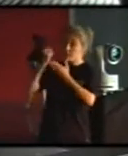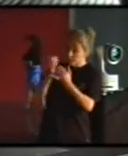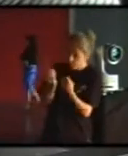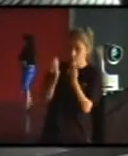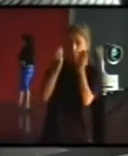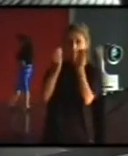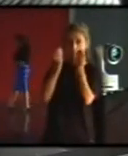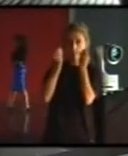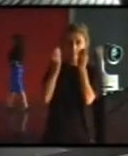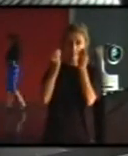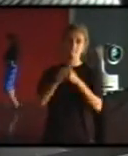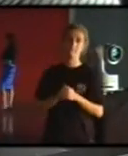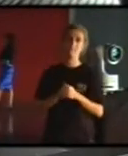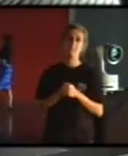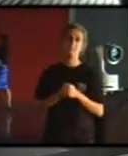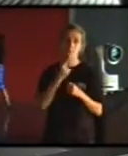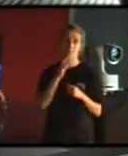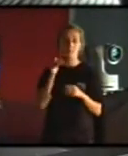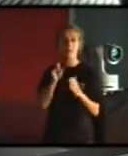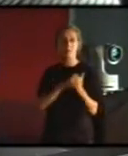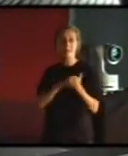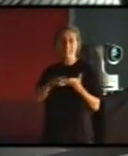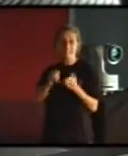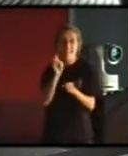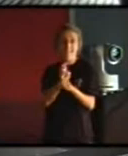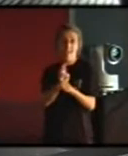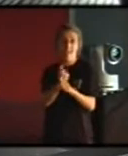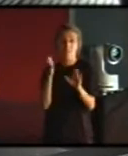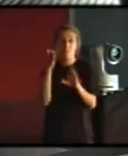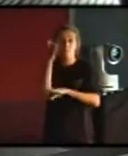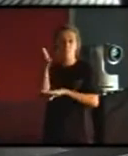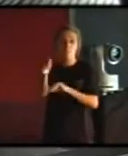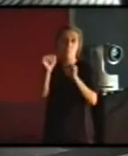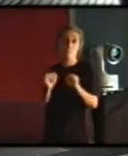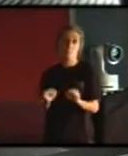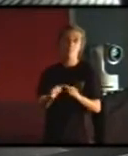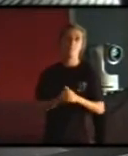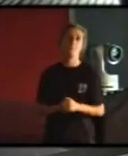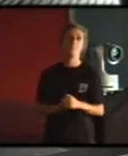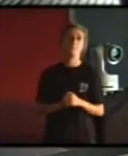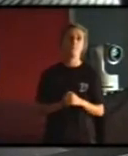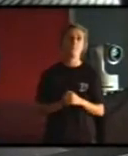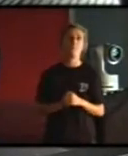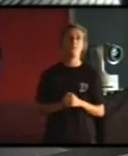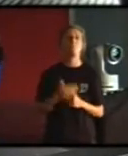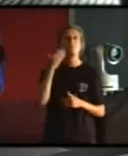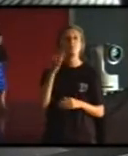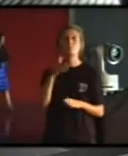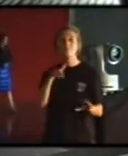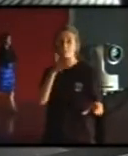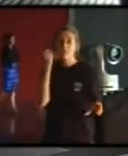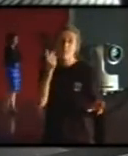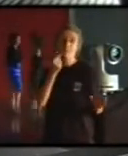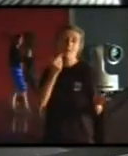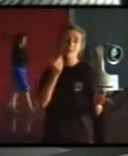l'expérience partiront et se souviendront dans l'avenir. Et c'est comme ça que le moment de passage ici, maintenant pour ceux qui ne savent pas encore, sera